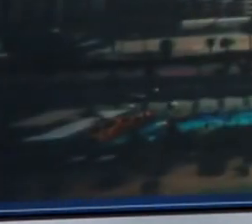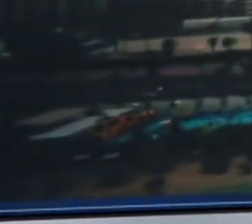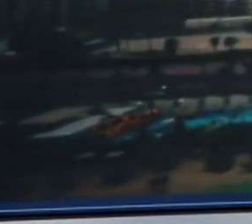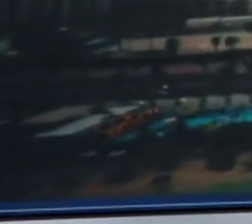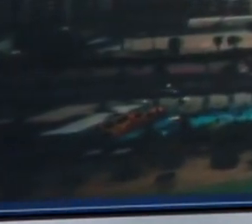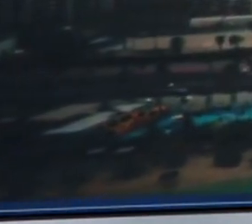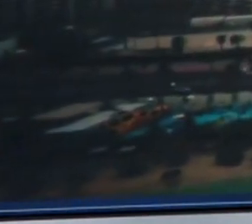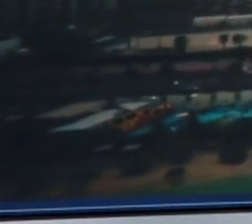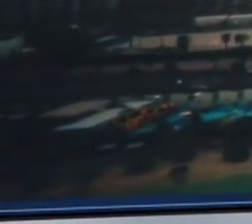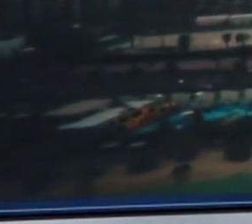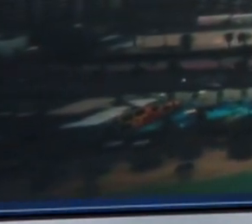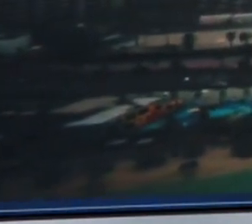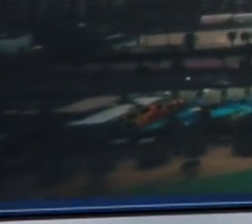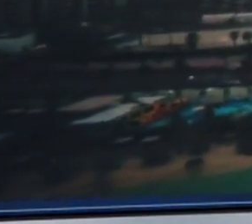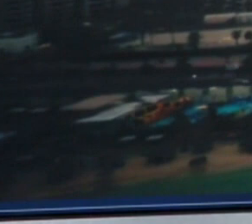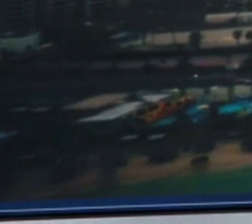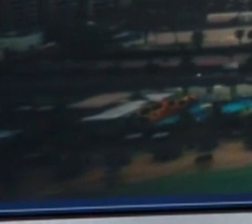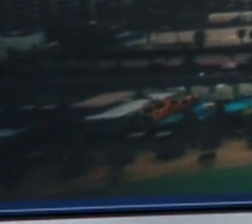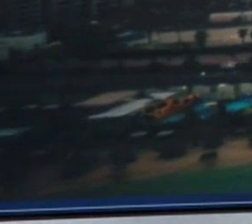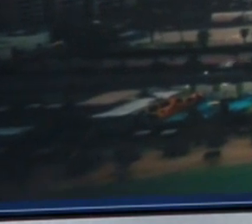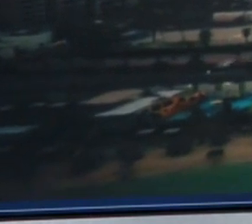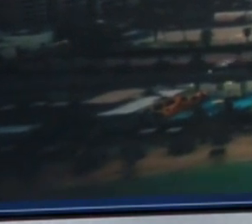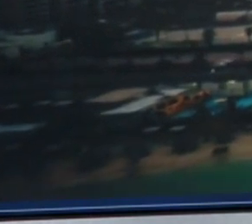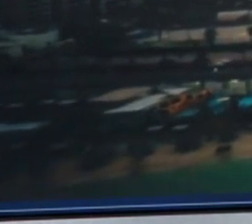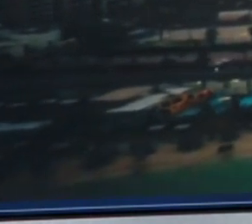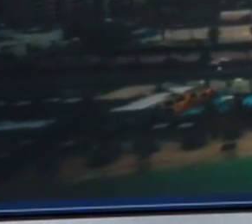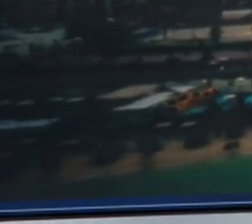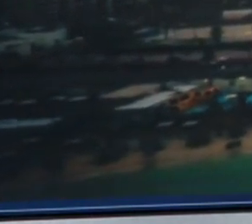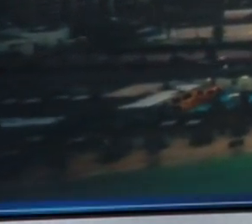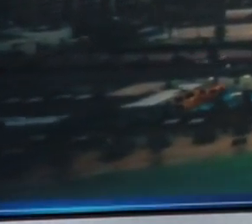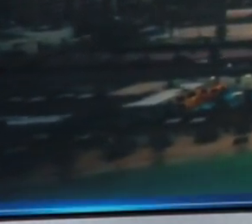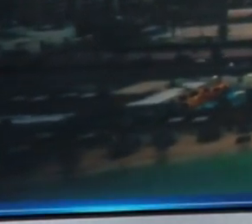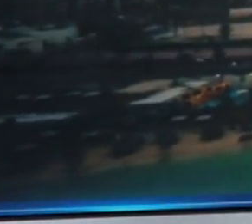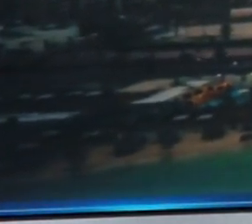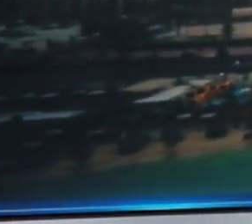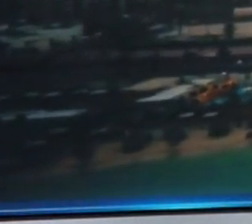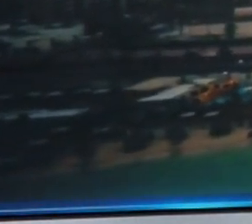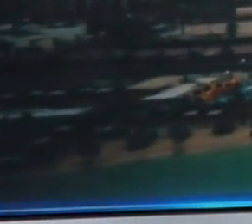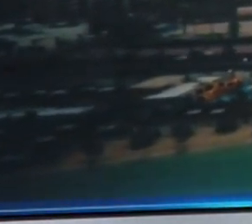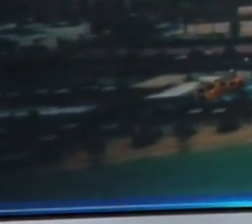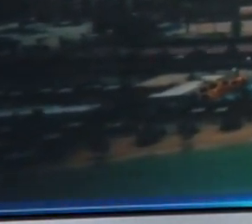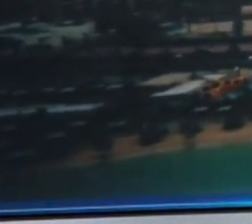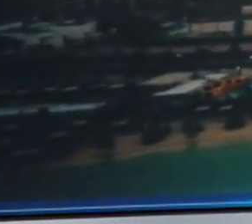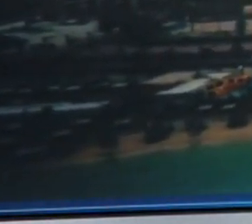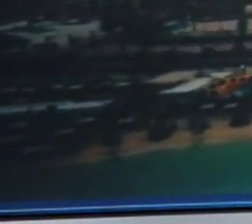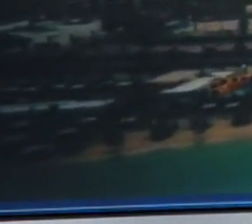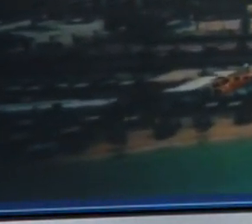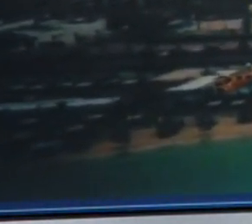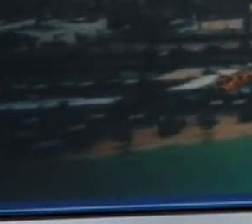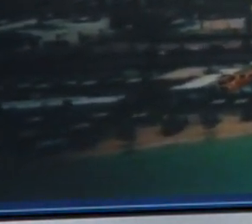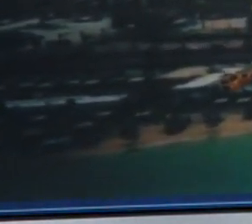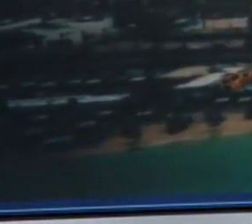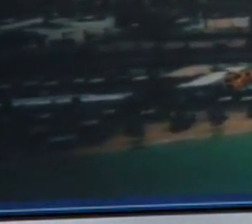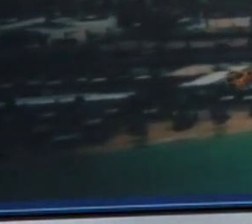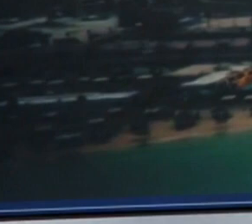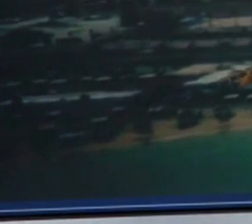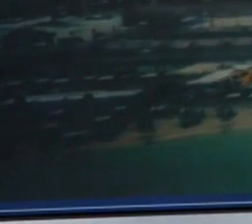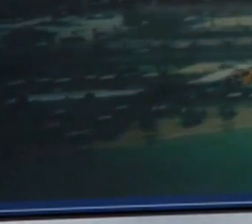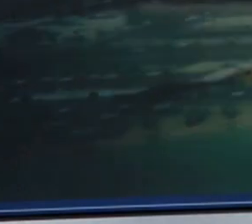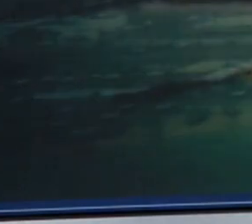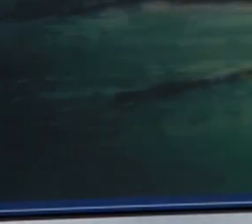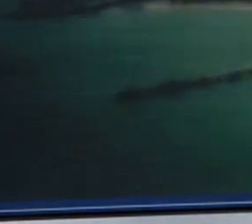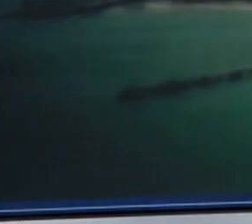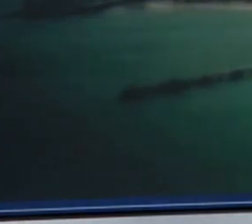البحر ما بين 34 إلى 37 درجة مئوية، لكن الحرارة المحسوسة أقل من هذه المعدلات بحول درجتين إلى